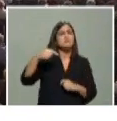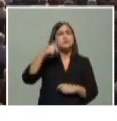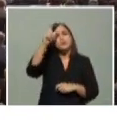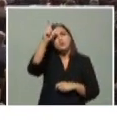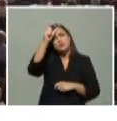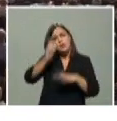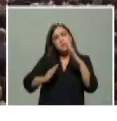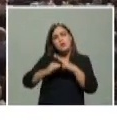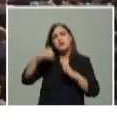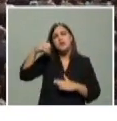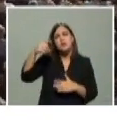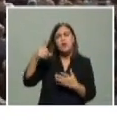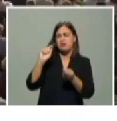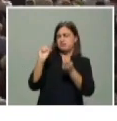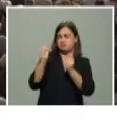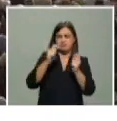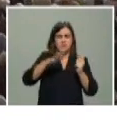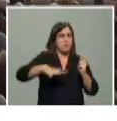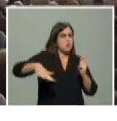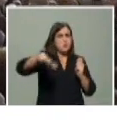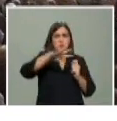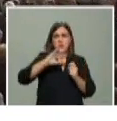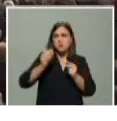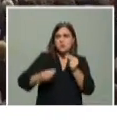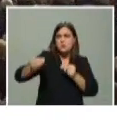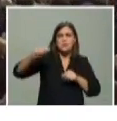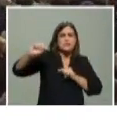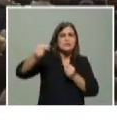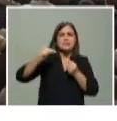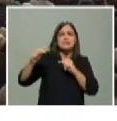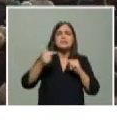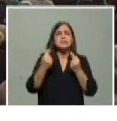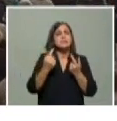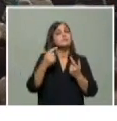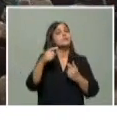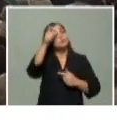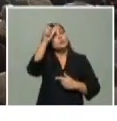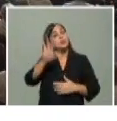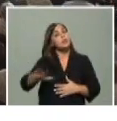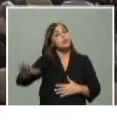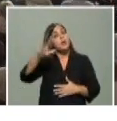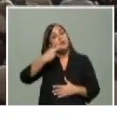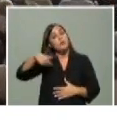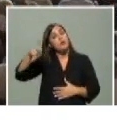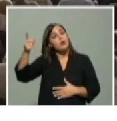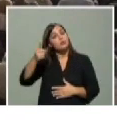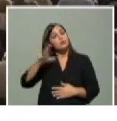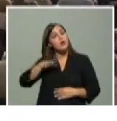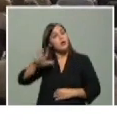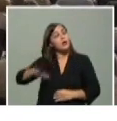μέσα σε εισαγωγικά το δικό του αφήγημα. Και η Νέα Δημοκρατία και το ΠΑΣΟΚ και ο ΣΥΡΙΖΑ. Οπότε, ξέρεις, και εσύ βρίσκεσαι κάπου στο ενδιάμεσο. Λες